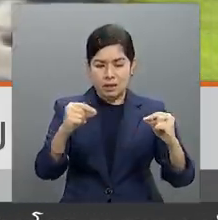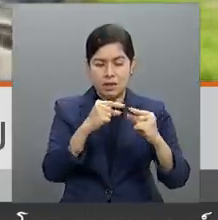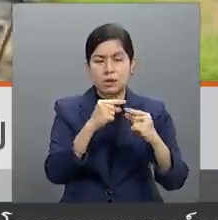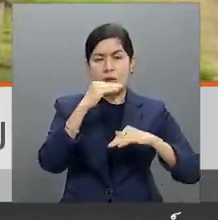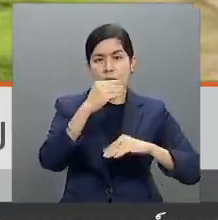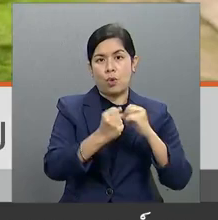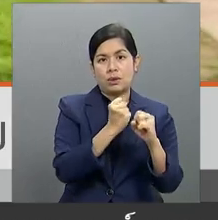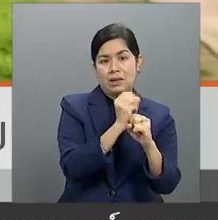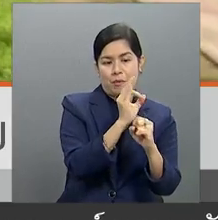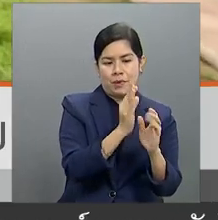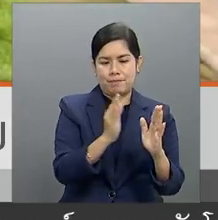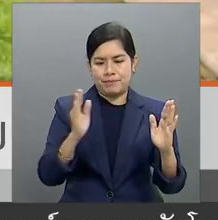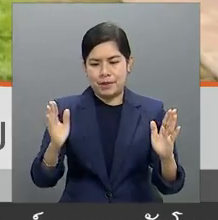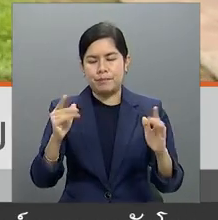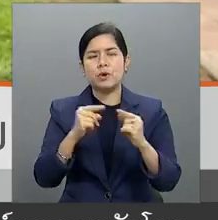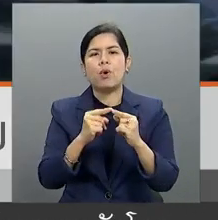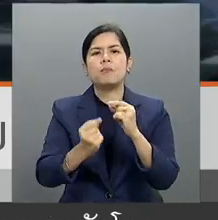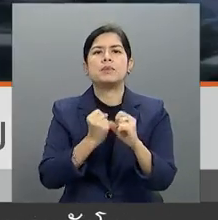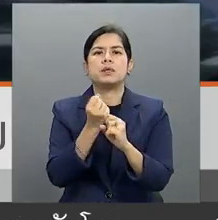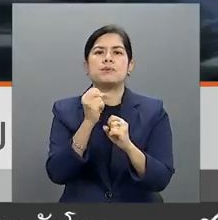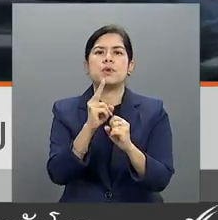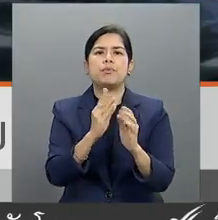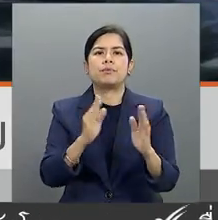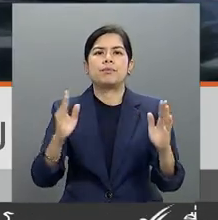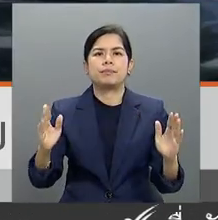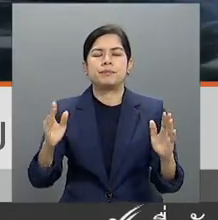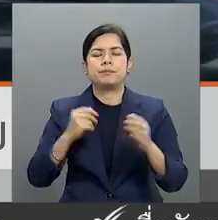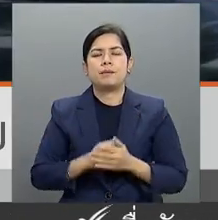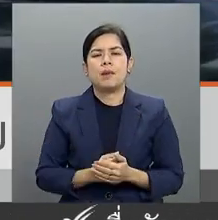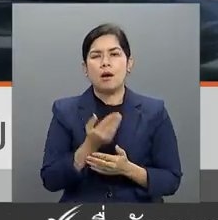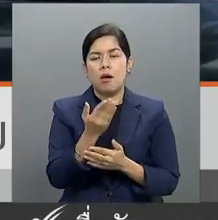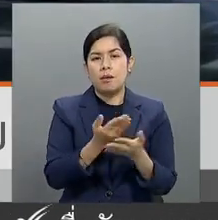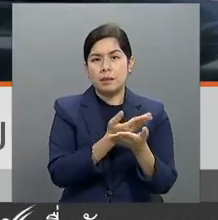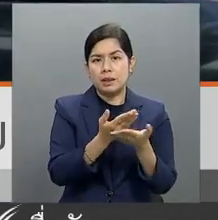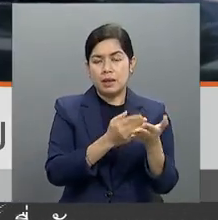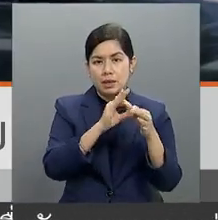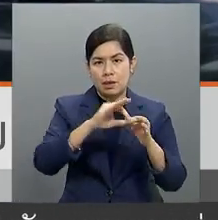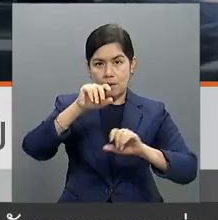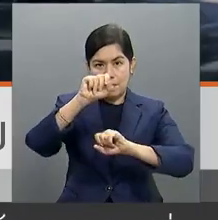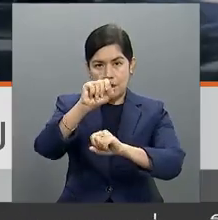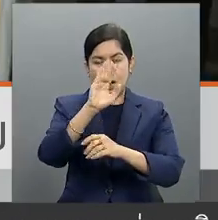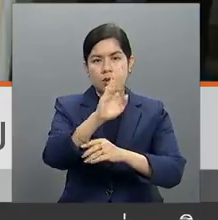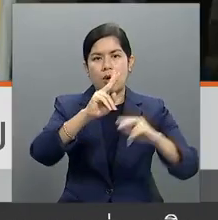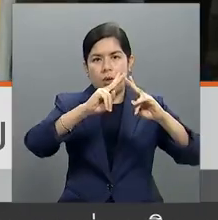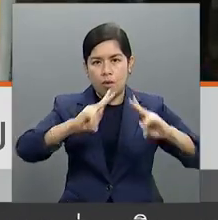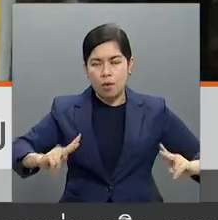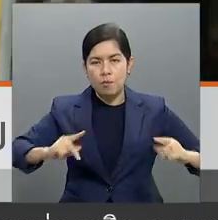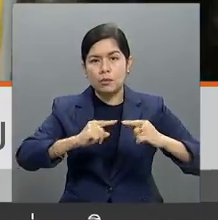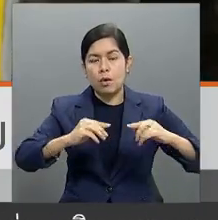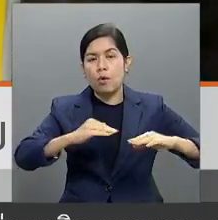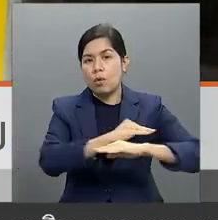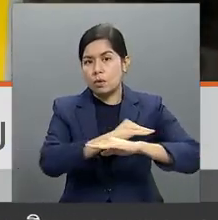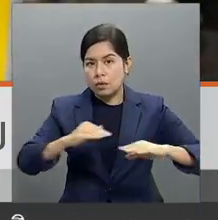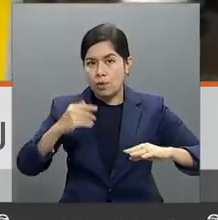12ปีตลอดไปนอกจากนี้ยังเรียกร้องให้ทบทวนประกาศของกรมการขนส่งทางบกที่บังคับให้รถยนต์รับจ้างสาธารณะ